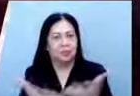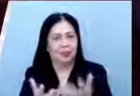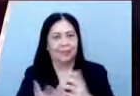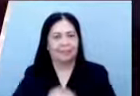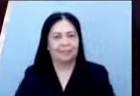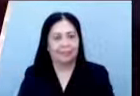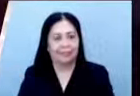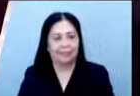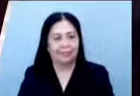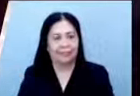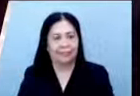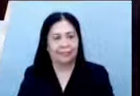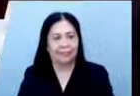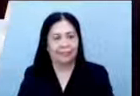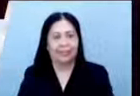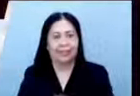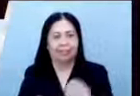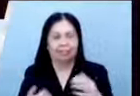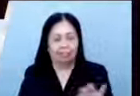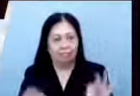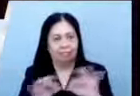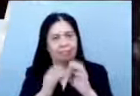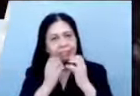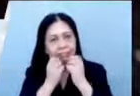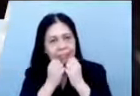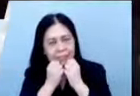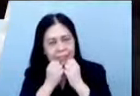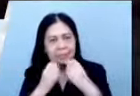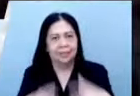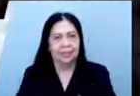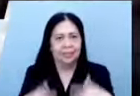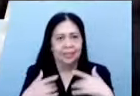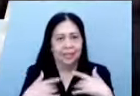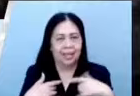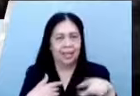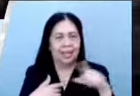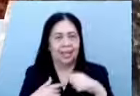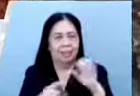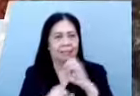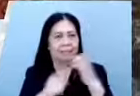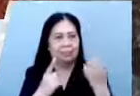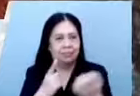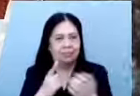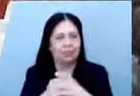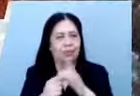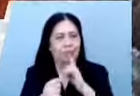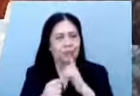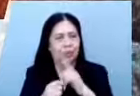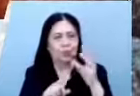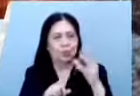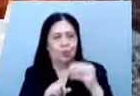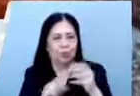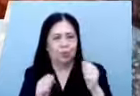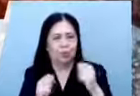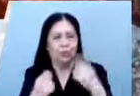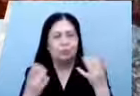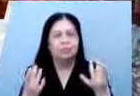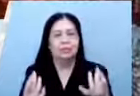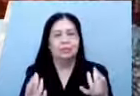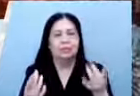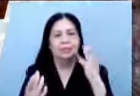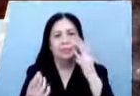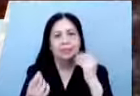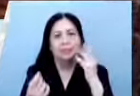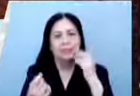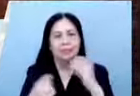halaga ng buhay at kalikasan nadama ko rin sa ACME na Museum of Screen Culture. Ang meditation experience akma-akma